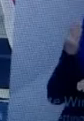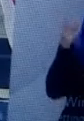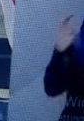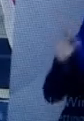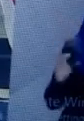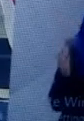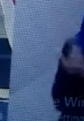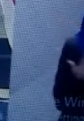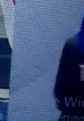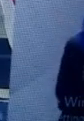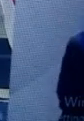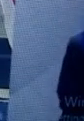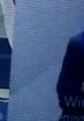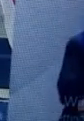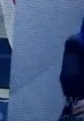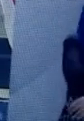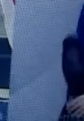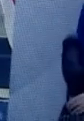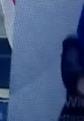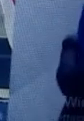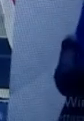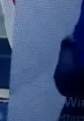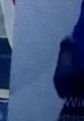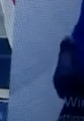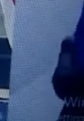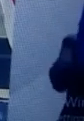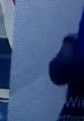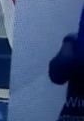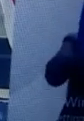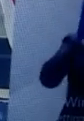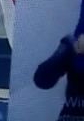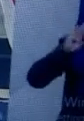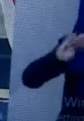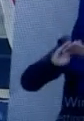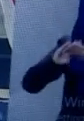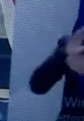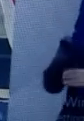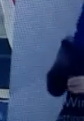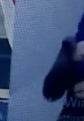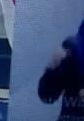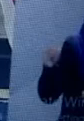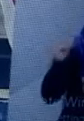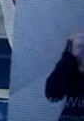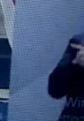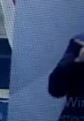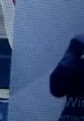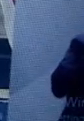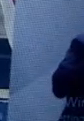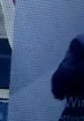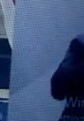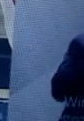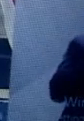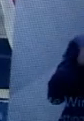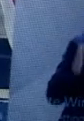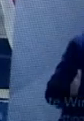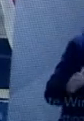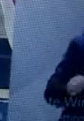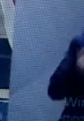baru, pemerkasaan tanggungjawab komuniti dan perlindungan golongan